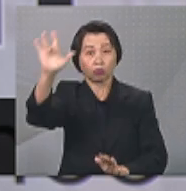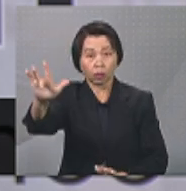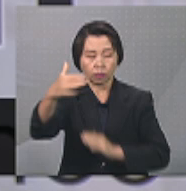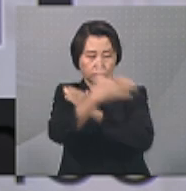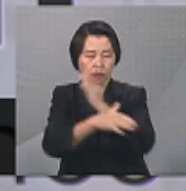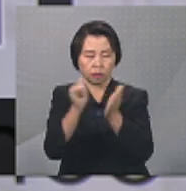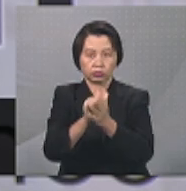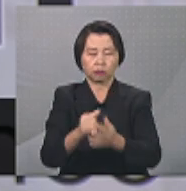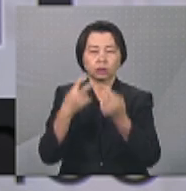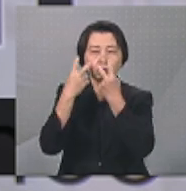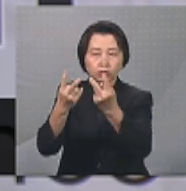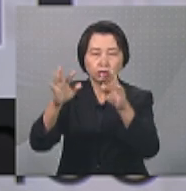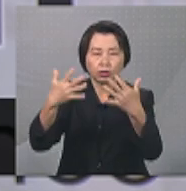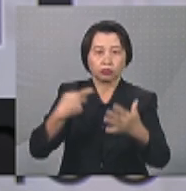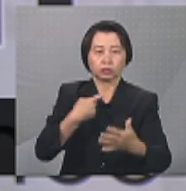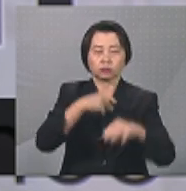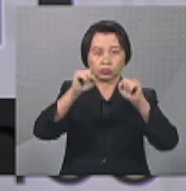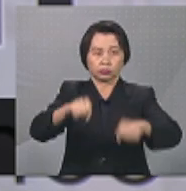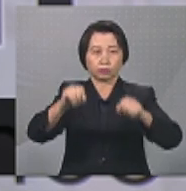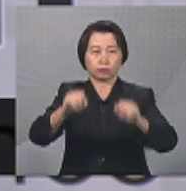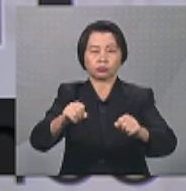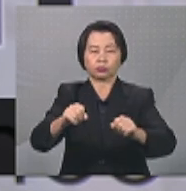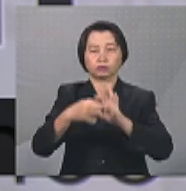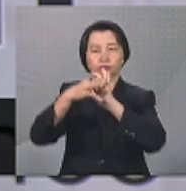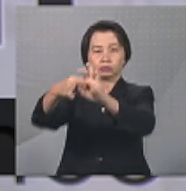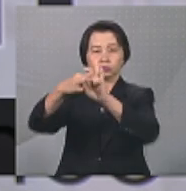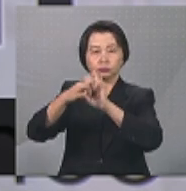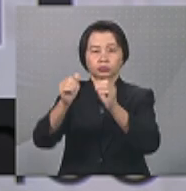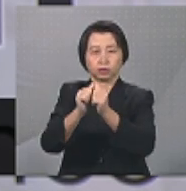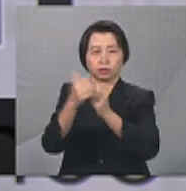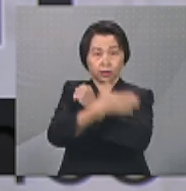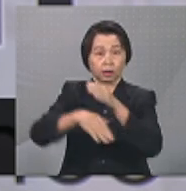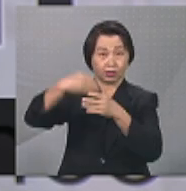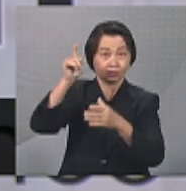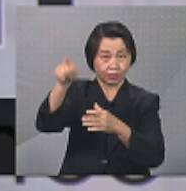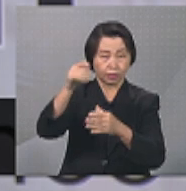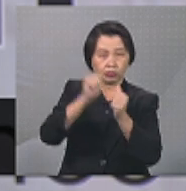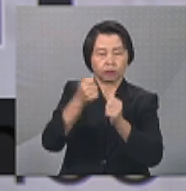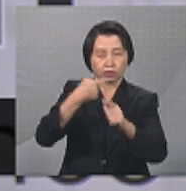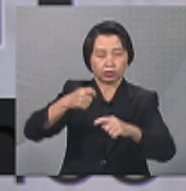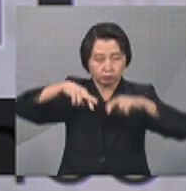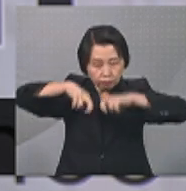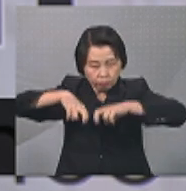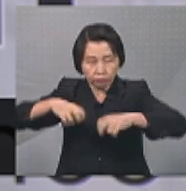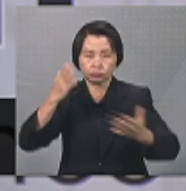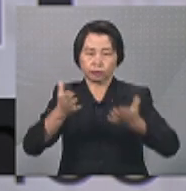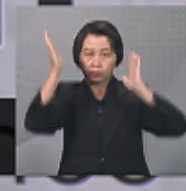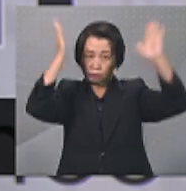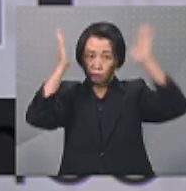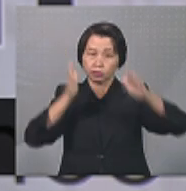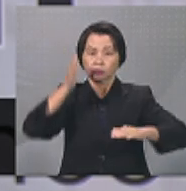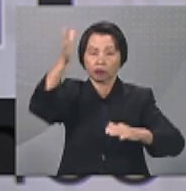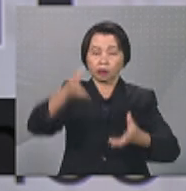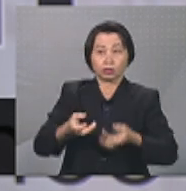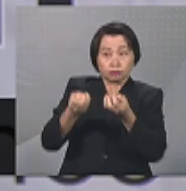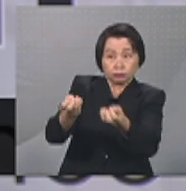dan lihat bagaimana kita dapat bekerjasama dengan mereka dari segi penyelidikan. Mungkin Malaysia akan